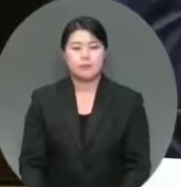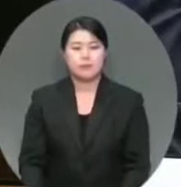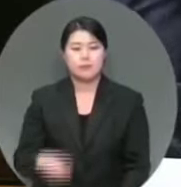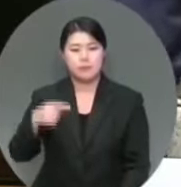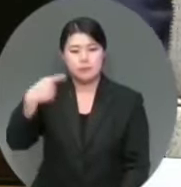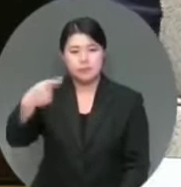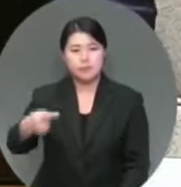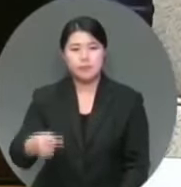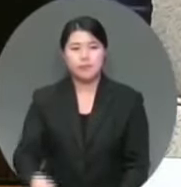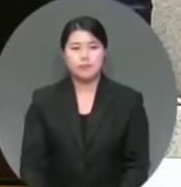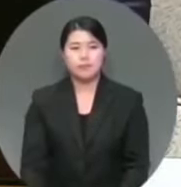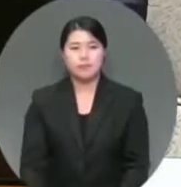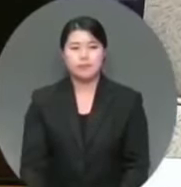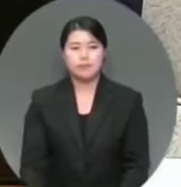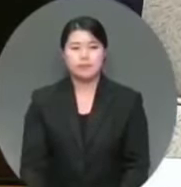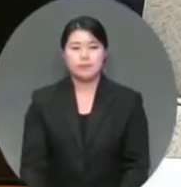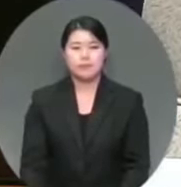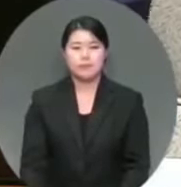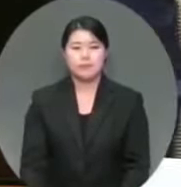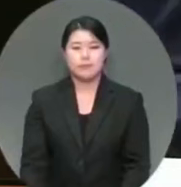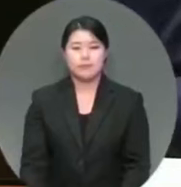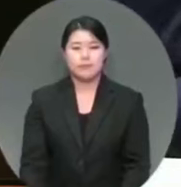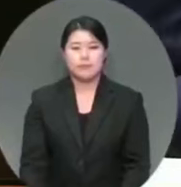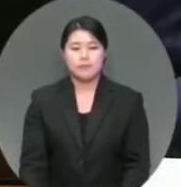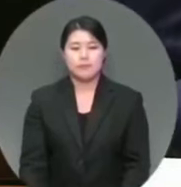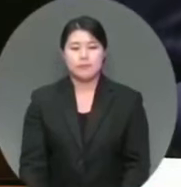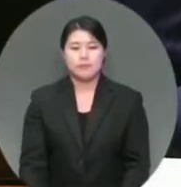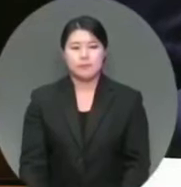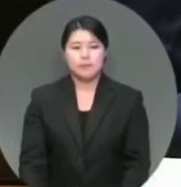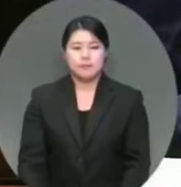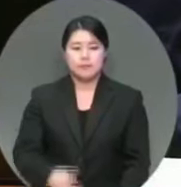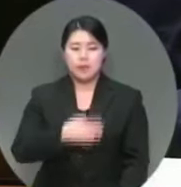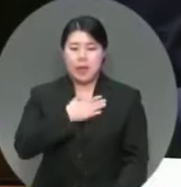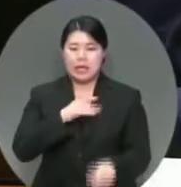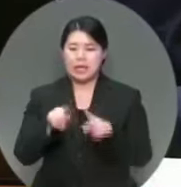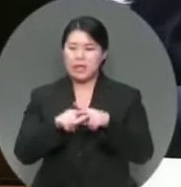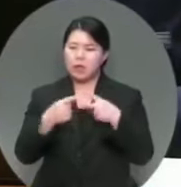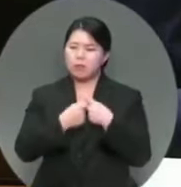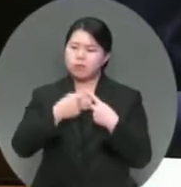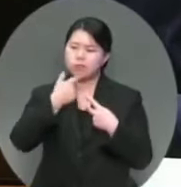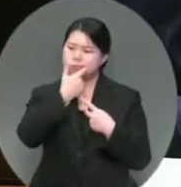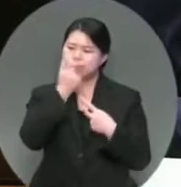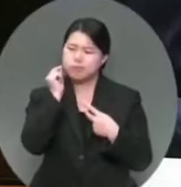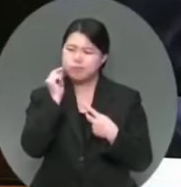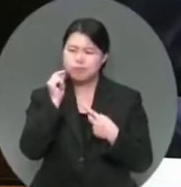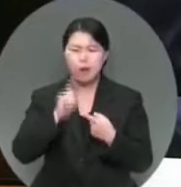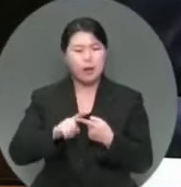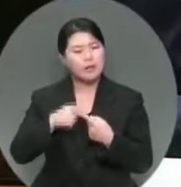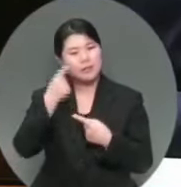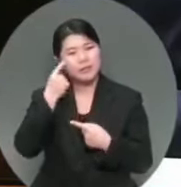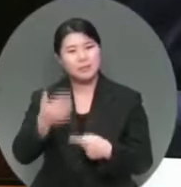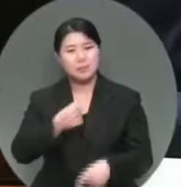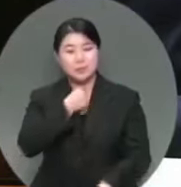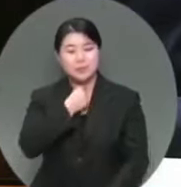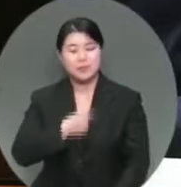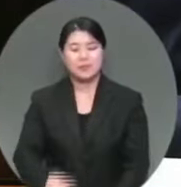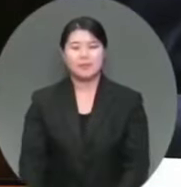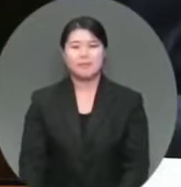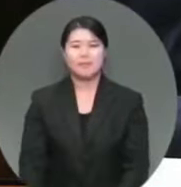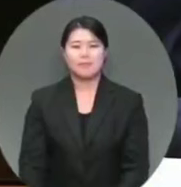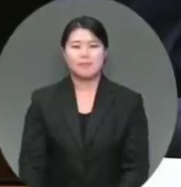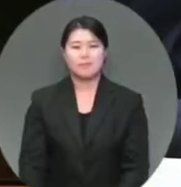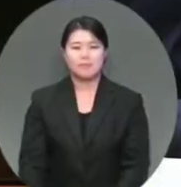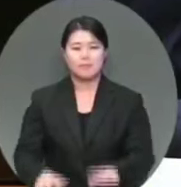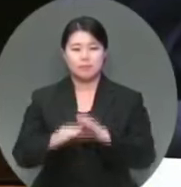다음은 부총리님께 제가 이해가 안 되는 부분에 대해서 좀 말씀을 질의를 드리겠습니다. 네.